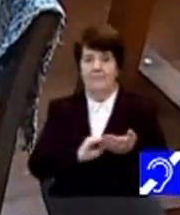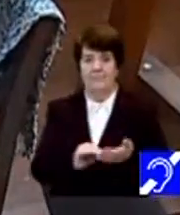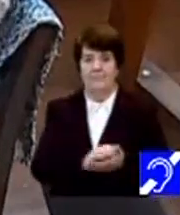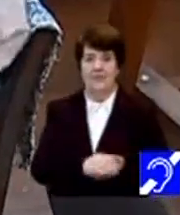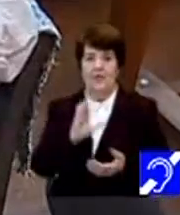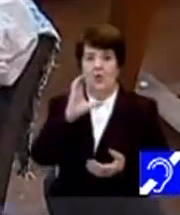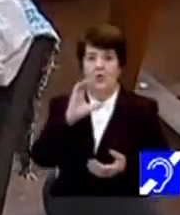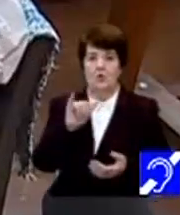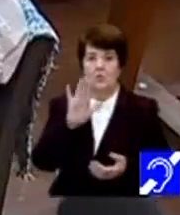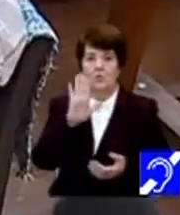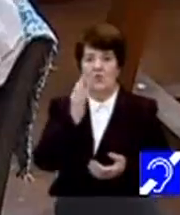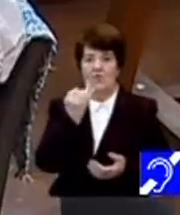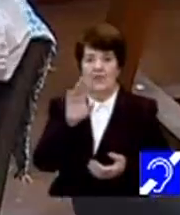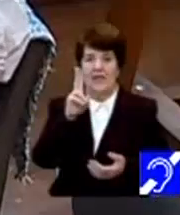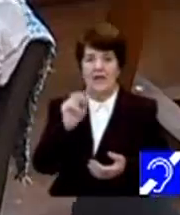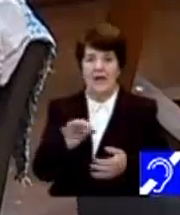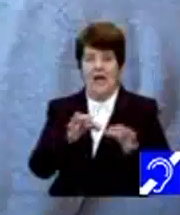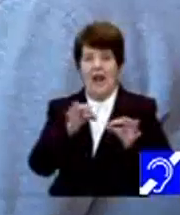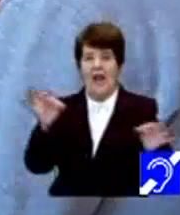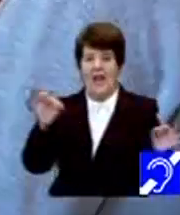sub stălciri, asta e subiecta.